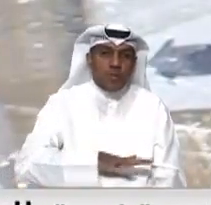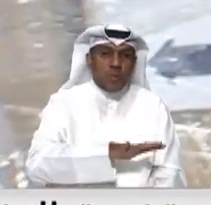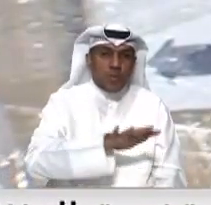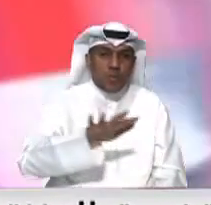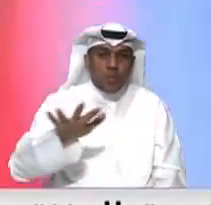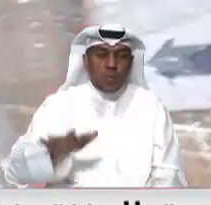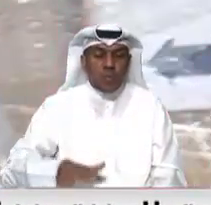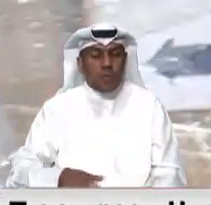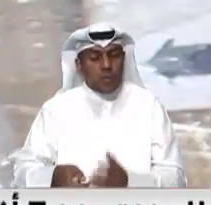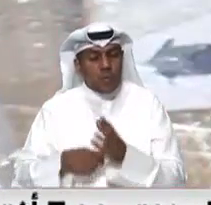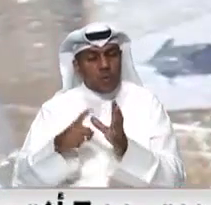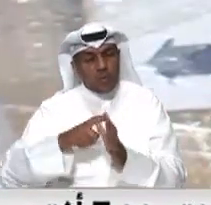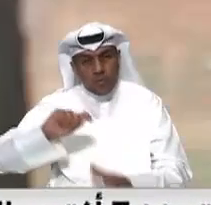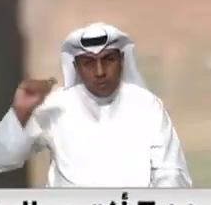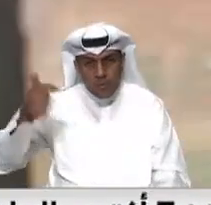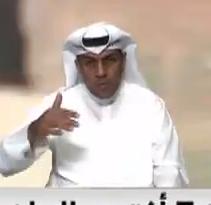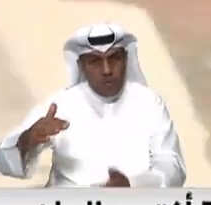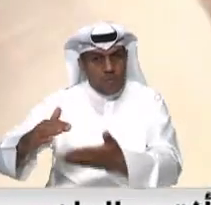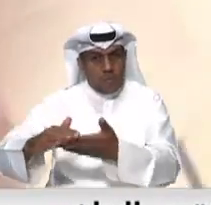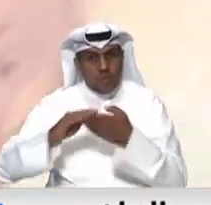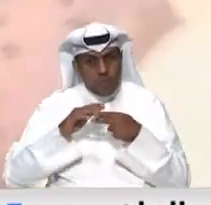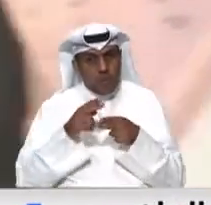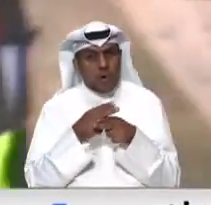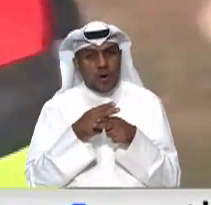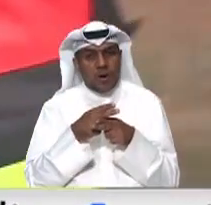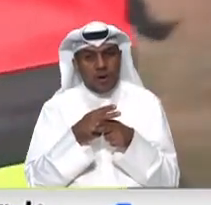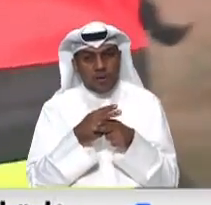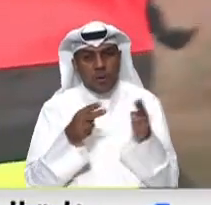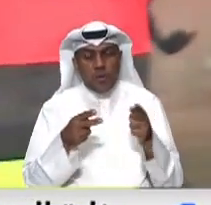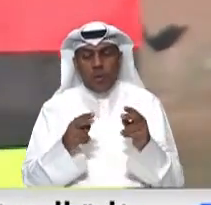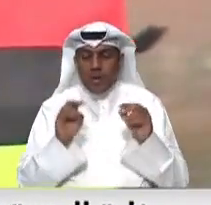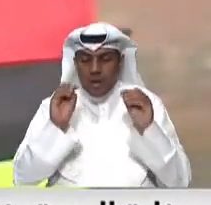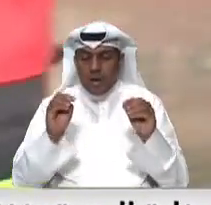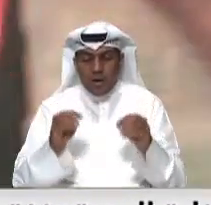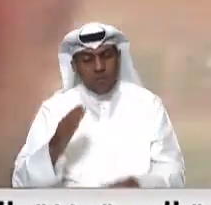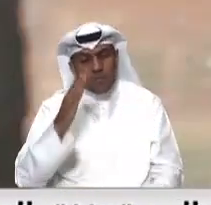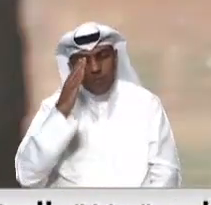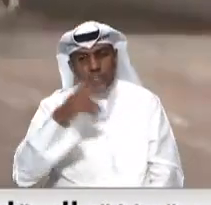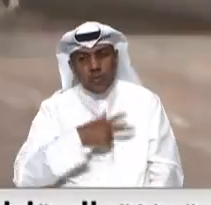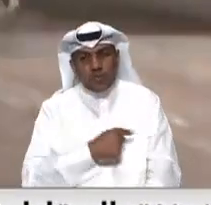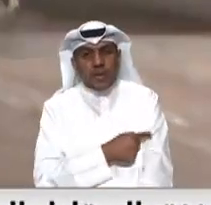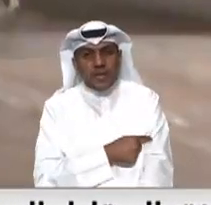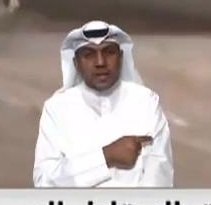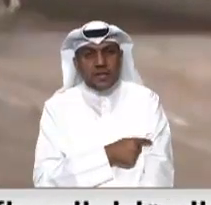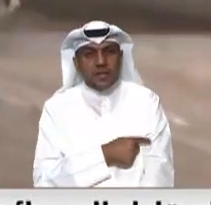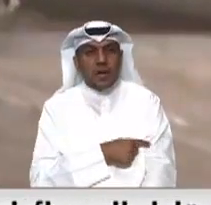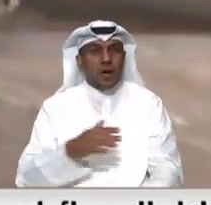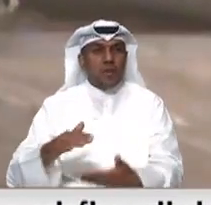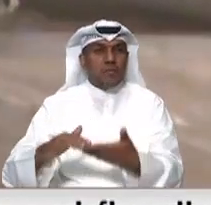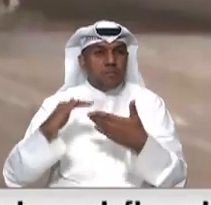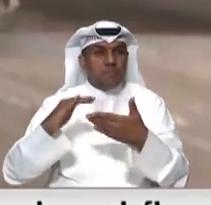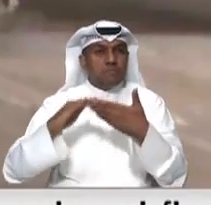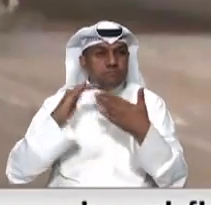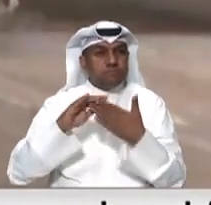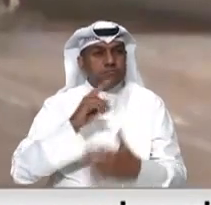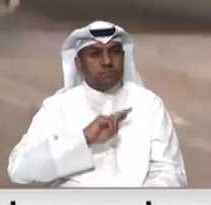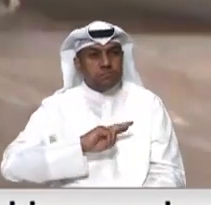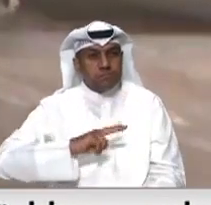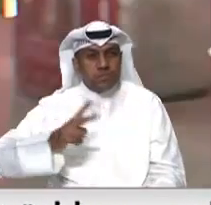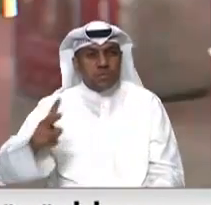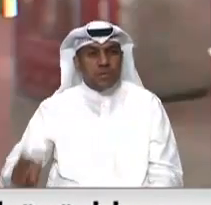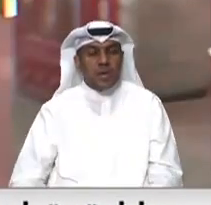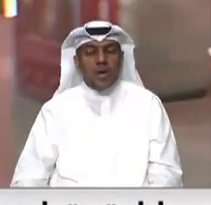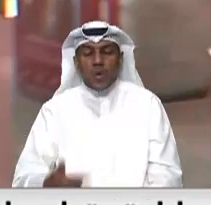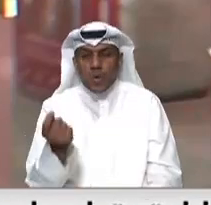تحركهم واستجابتهم العاجلة لنداء استغاثة وزارة الصحة وتزويدها بقائمة هامة من